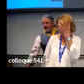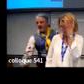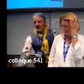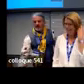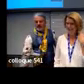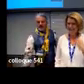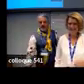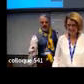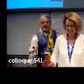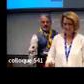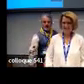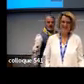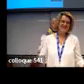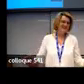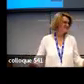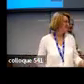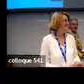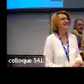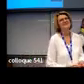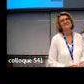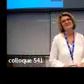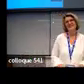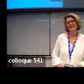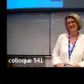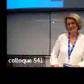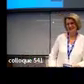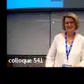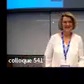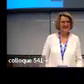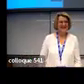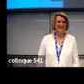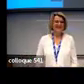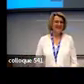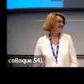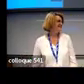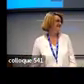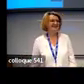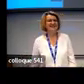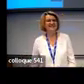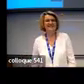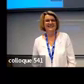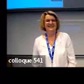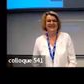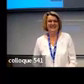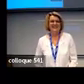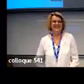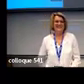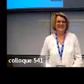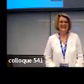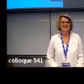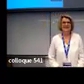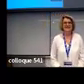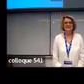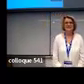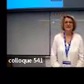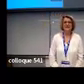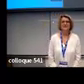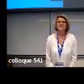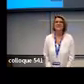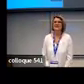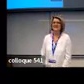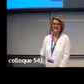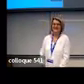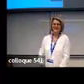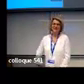Juste les flèches, ça devrait fonctionner. OK, on va voir. Oui. On est là où encore besoin. Ouais, c'est pas grave. Donc, Béatrice